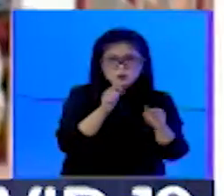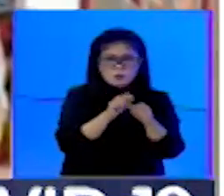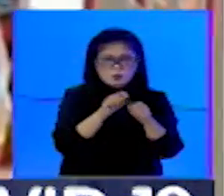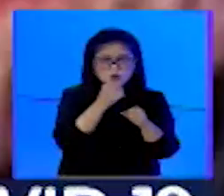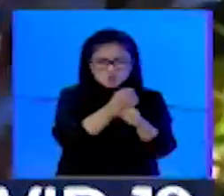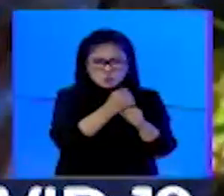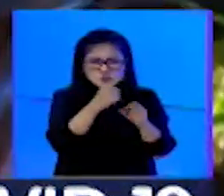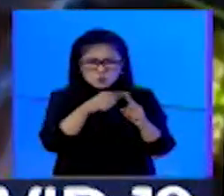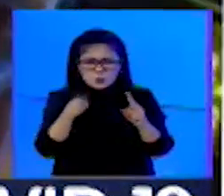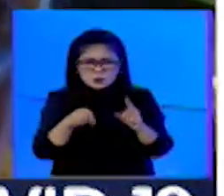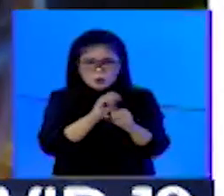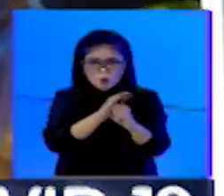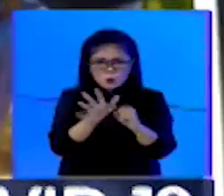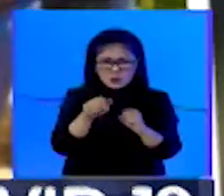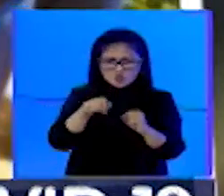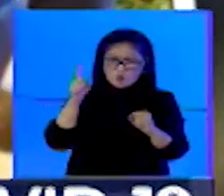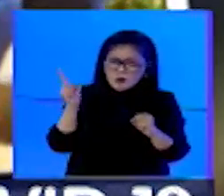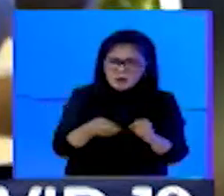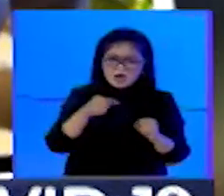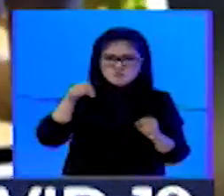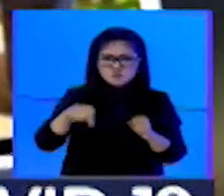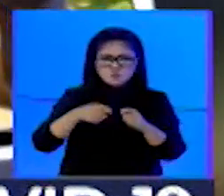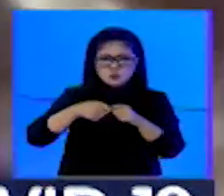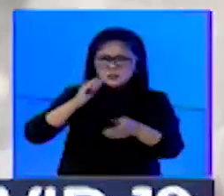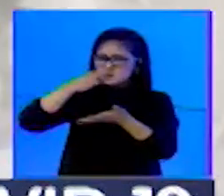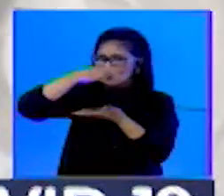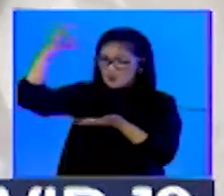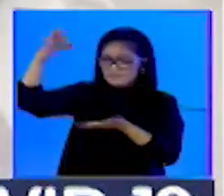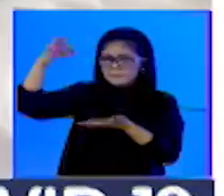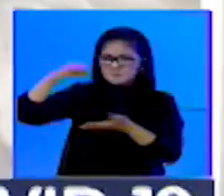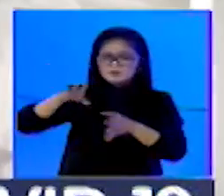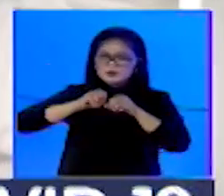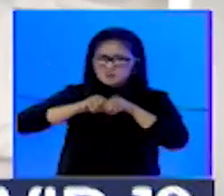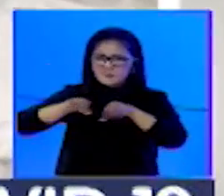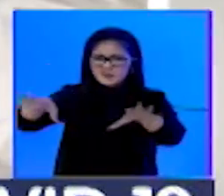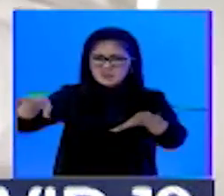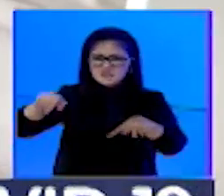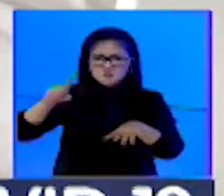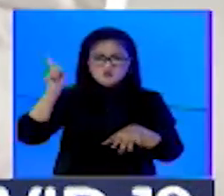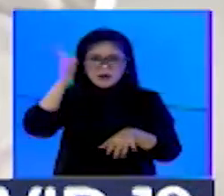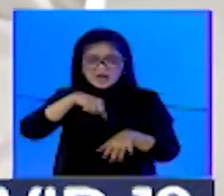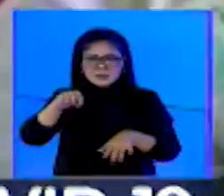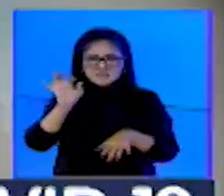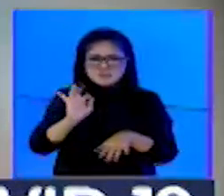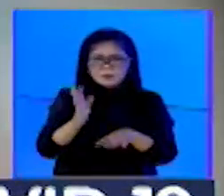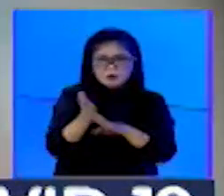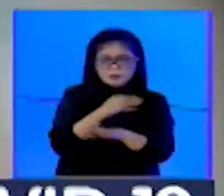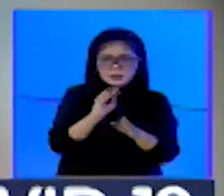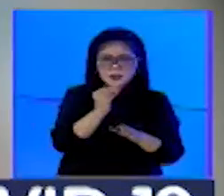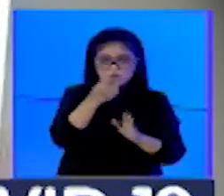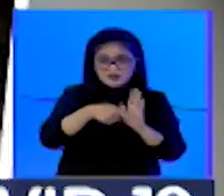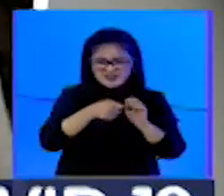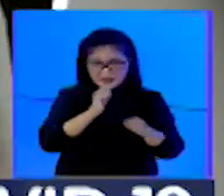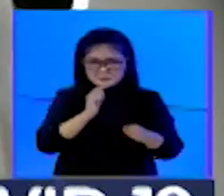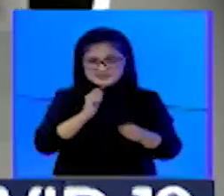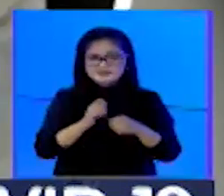penanganan COVID-19 kembali melakukan swab test massal kepada 72 warga binaan yang tersisa di dalam lapas.